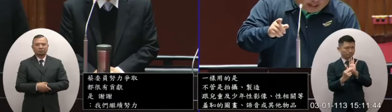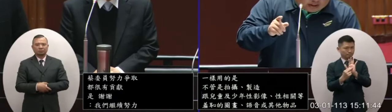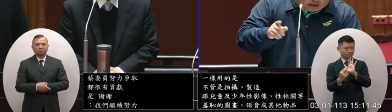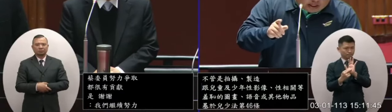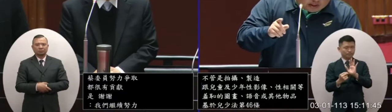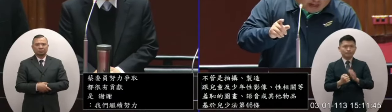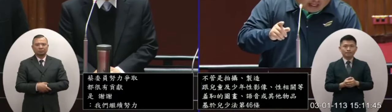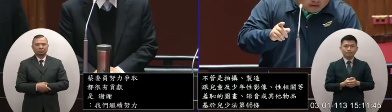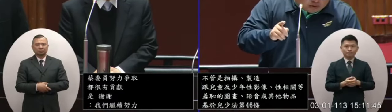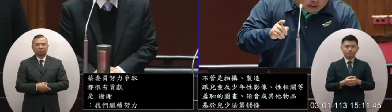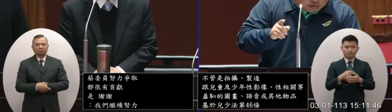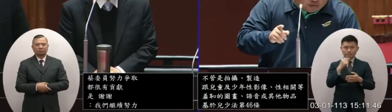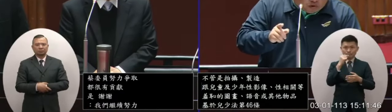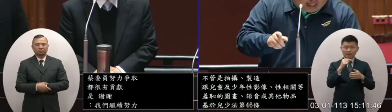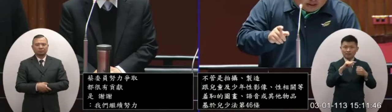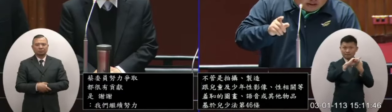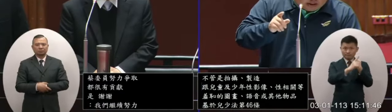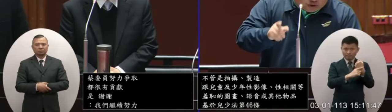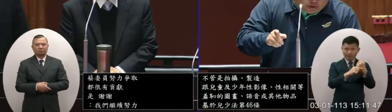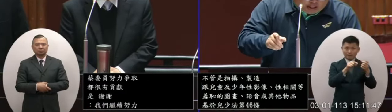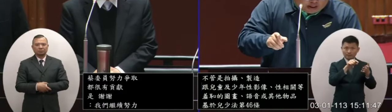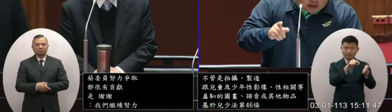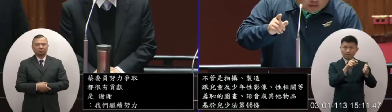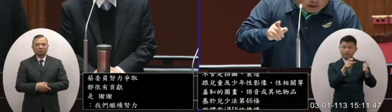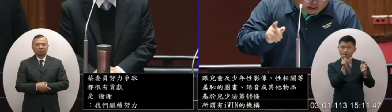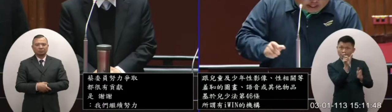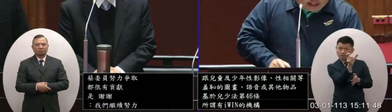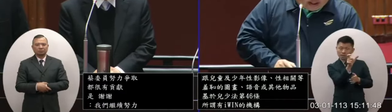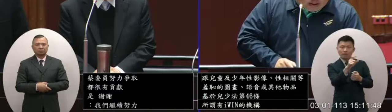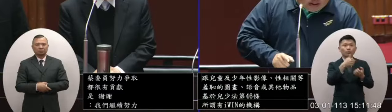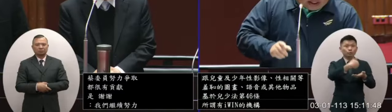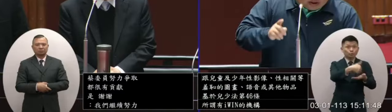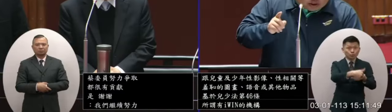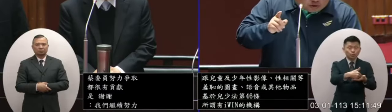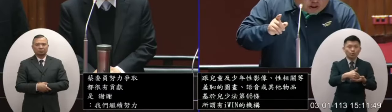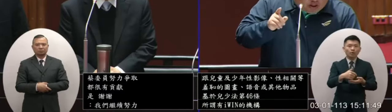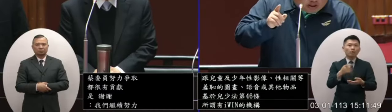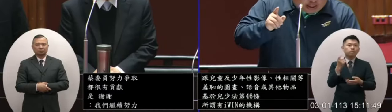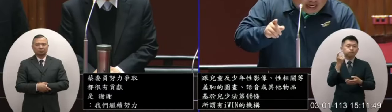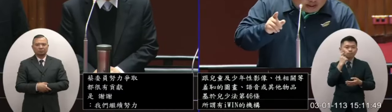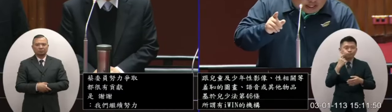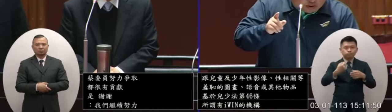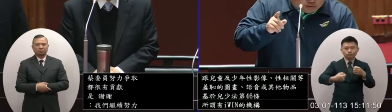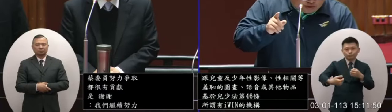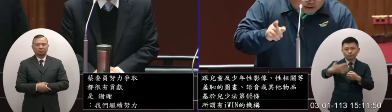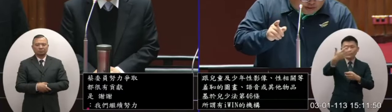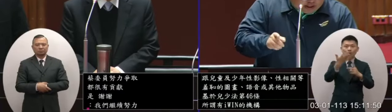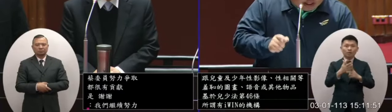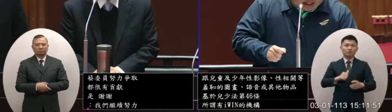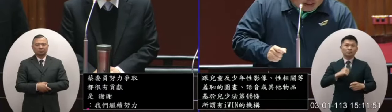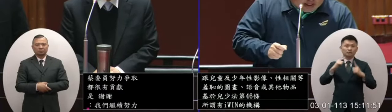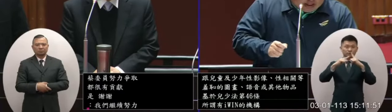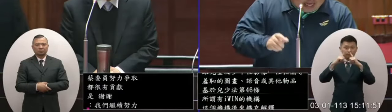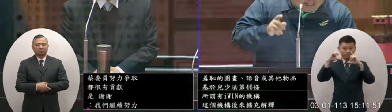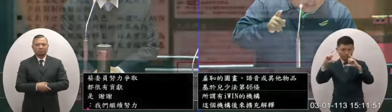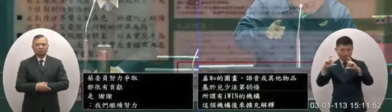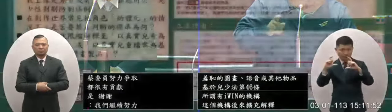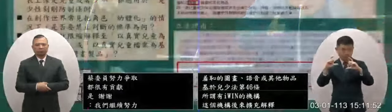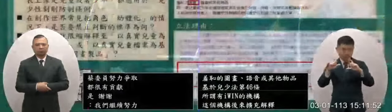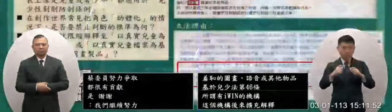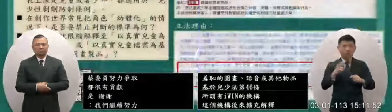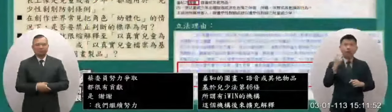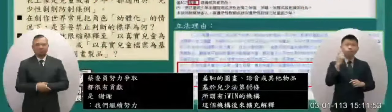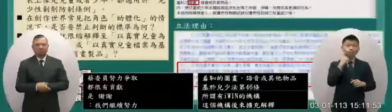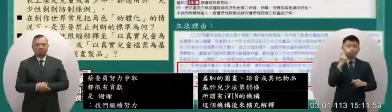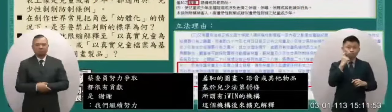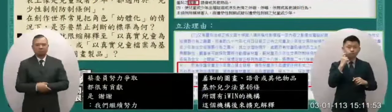有特别指涉法条中的图画是指虚拟或者真人，也就是说你他只要属于虚拟的，他一样